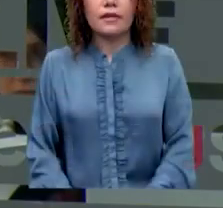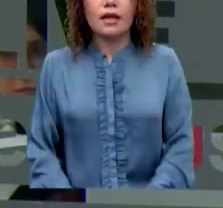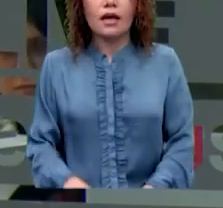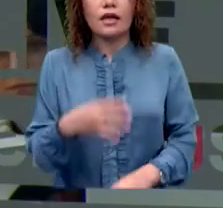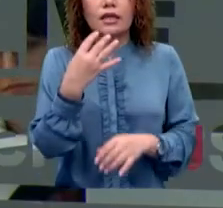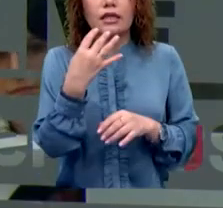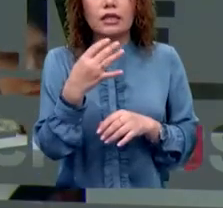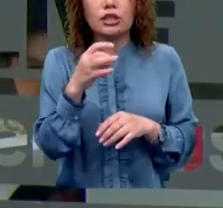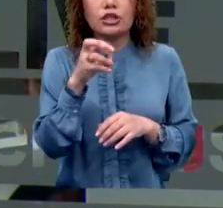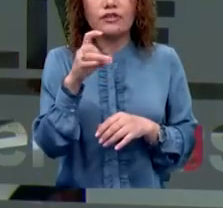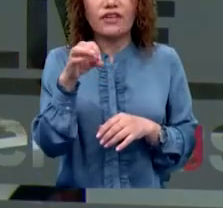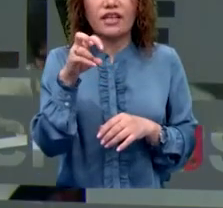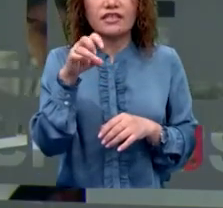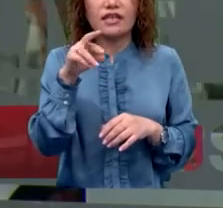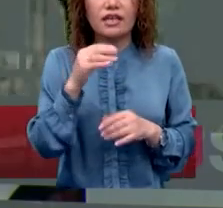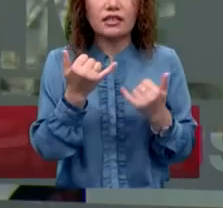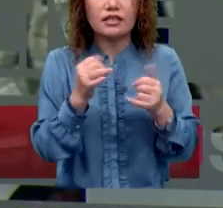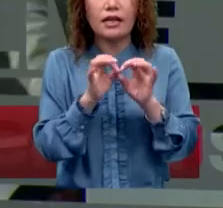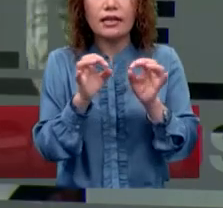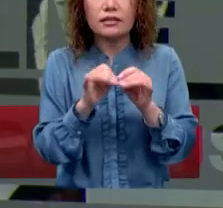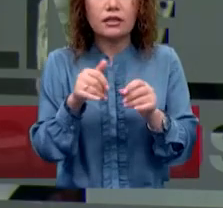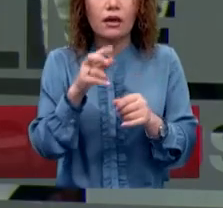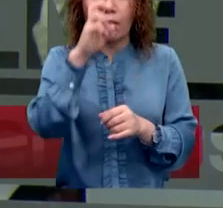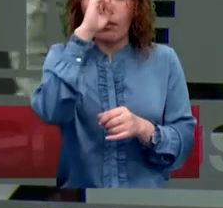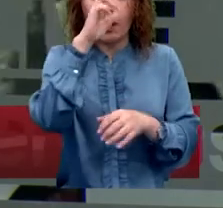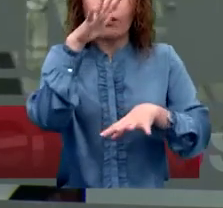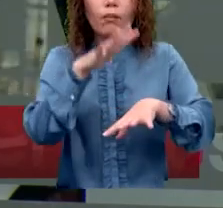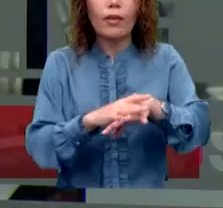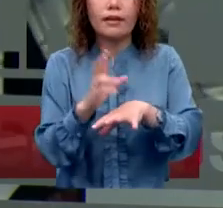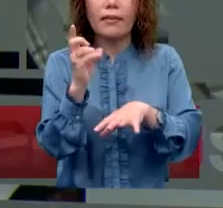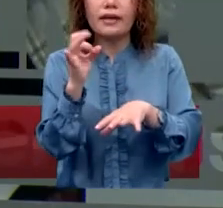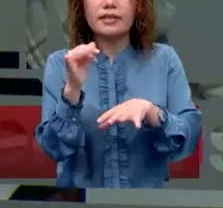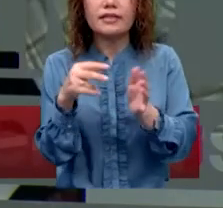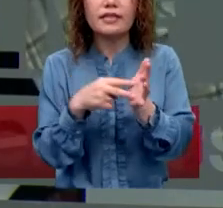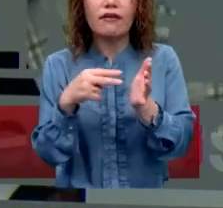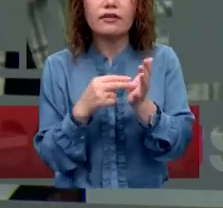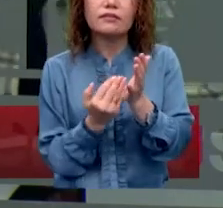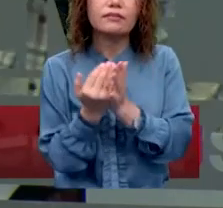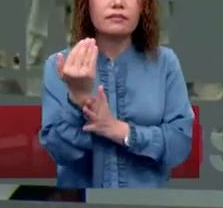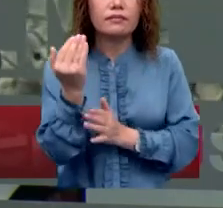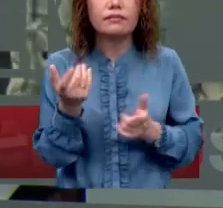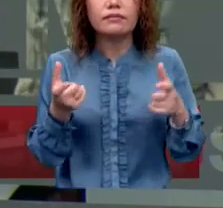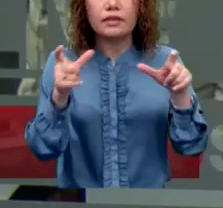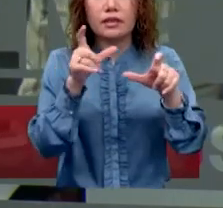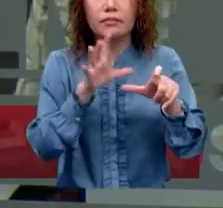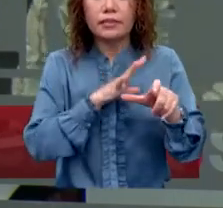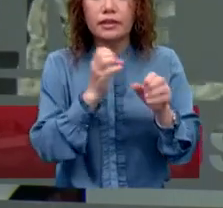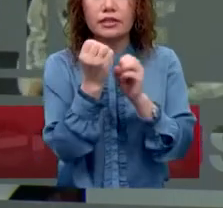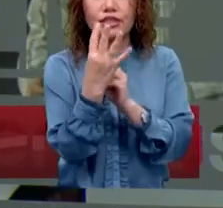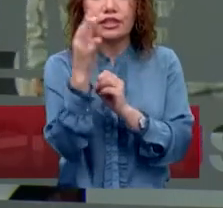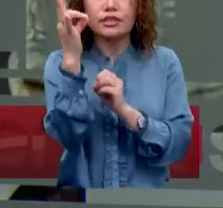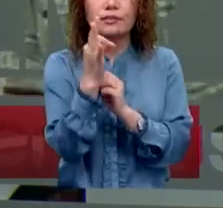Ырықтан шығып кеткен инфляцияны ауыздықтау үшін ұлттық банк базалық ставканы көтерді. Негізгі мөлшерлеме 14%-ға